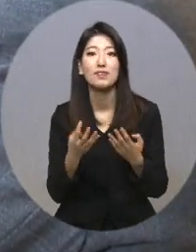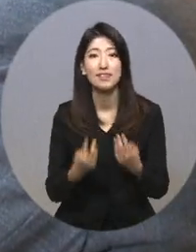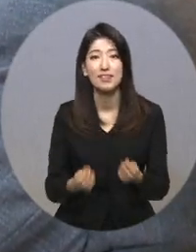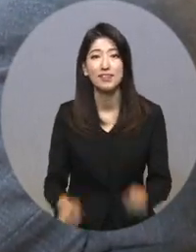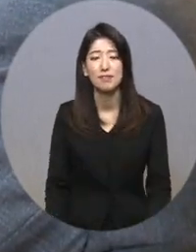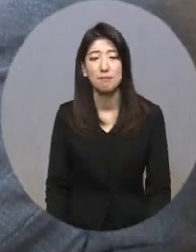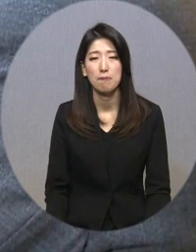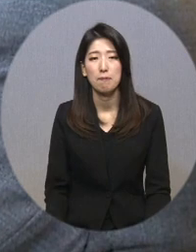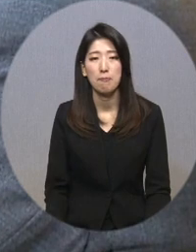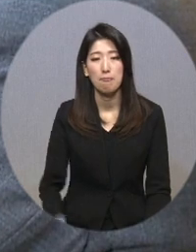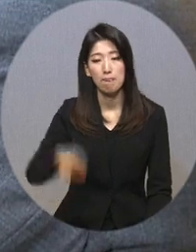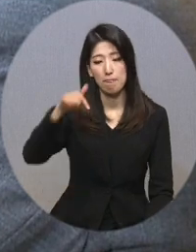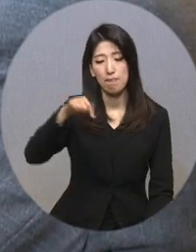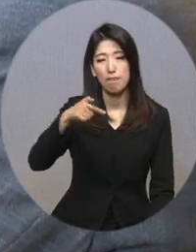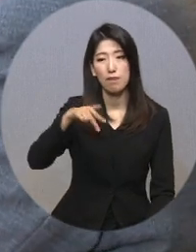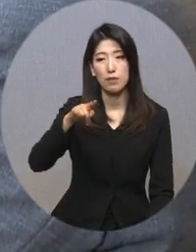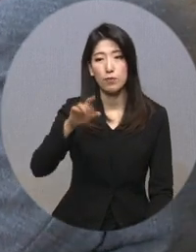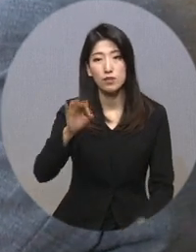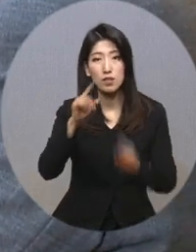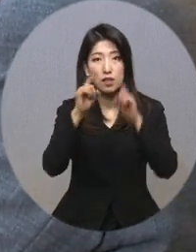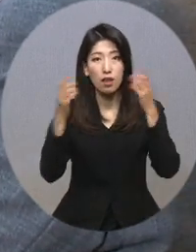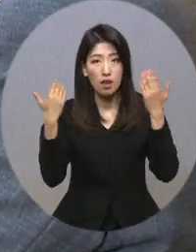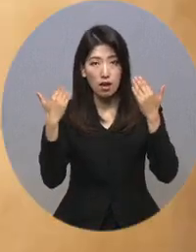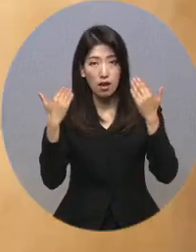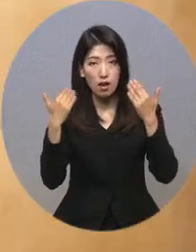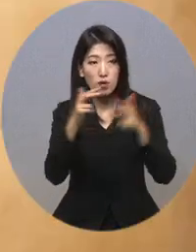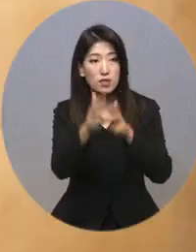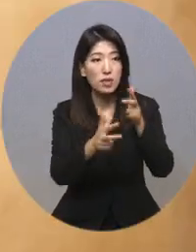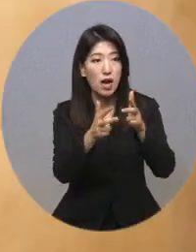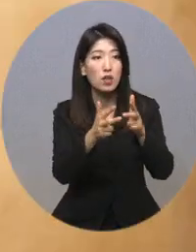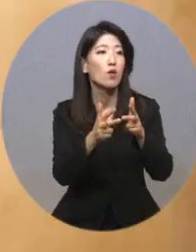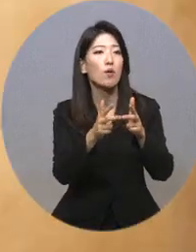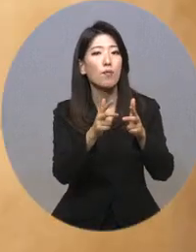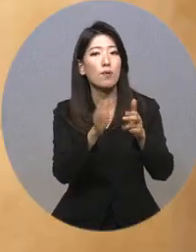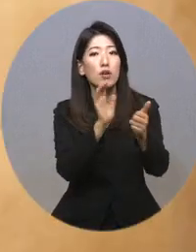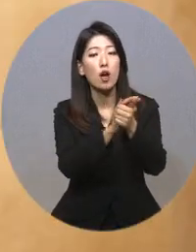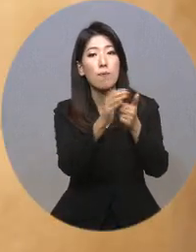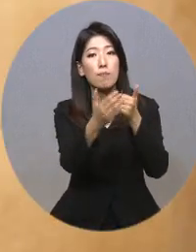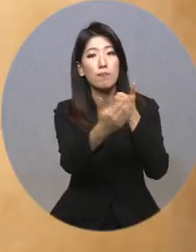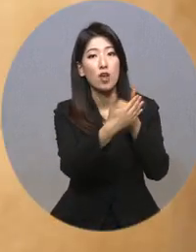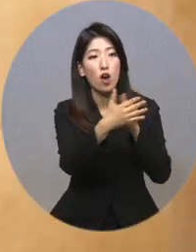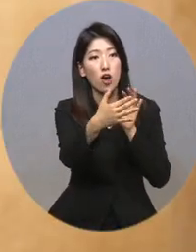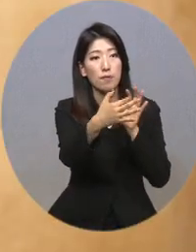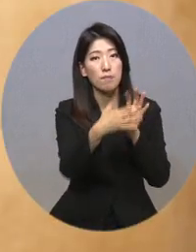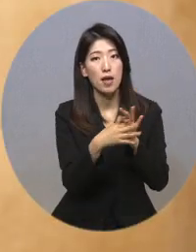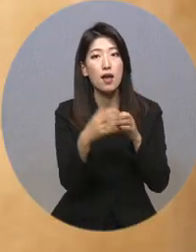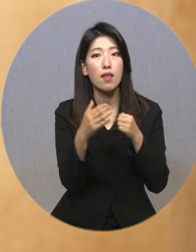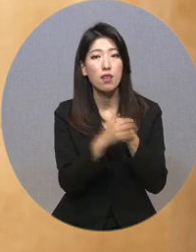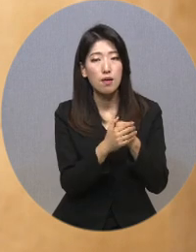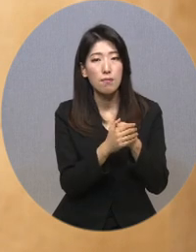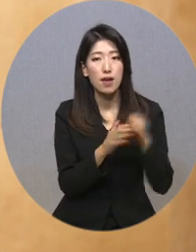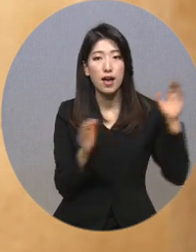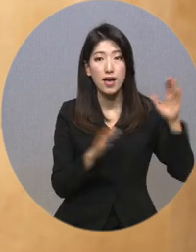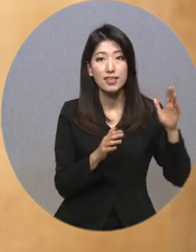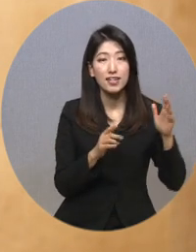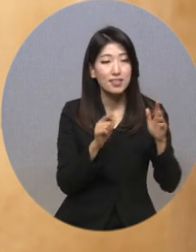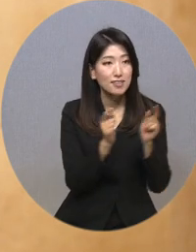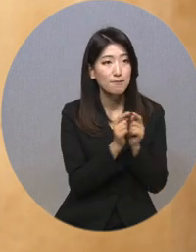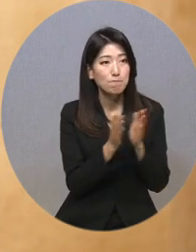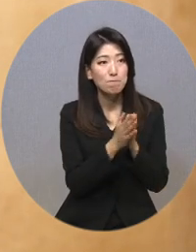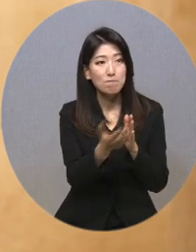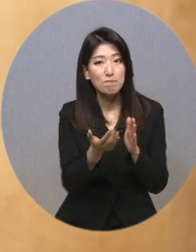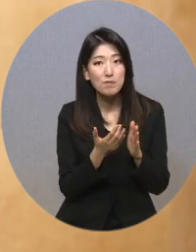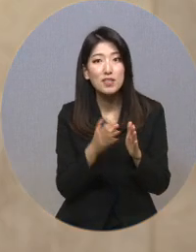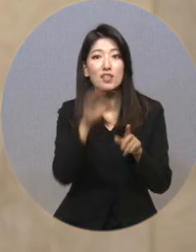예. 그럼 군장대는 산학 그 협력을 통해서 학생한테 예. 미리 예. 이런 걸 대비할 수 있는 어떤 예. 그 기회를 제공해